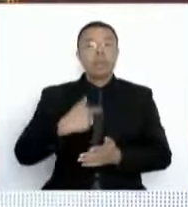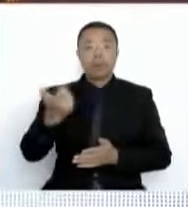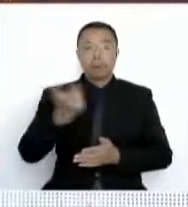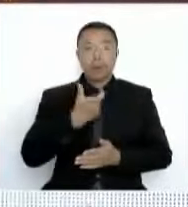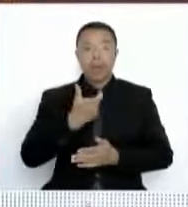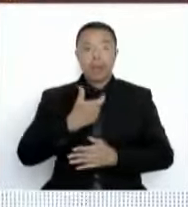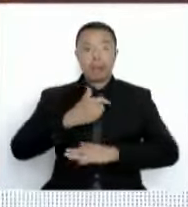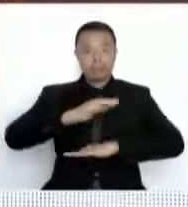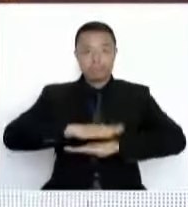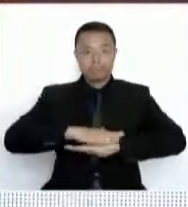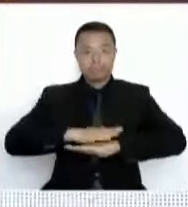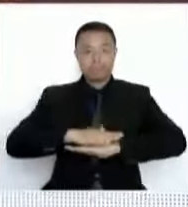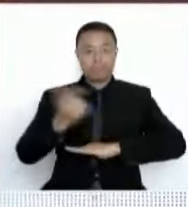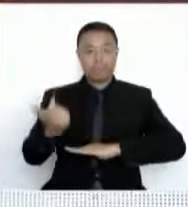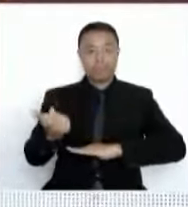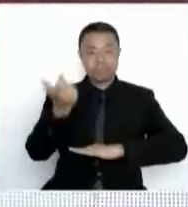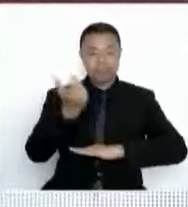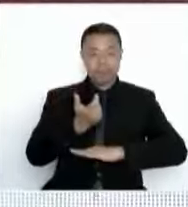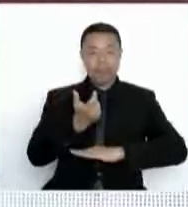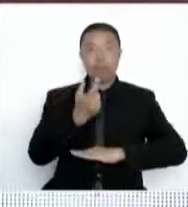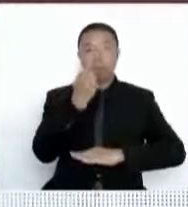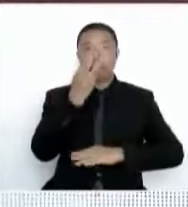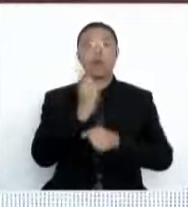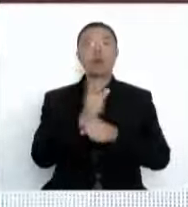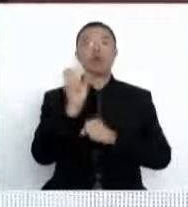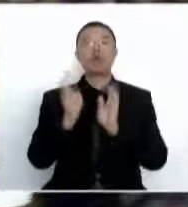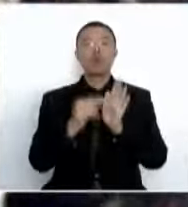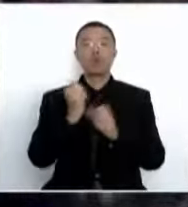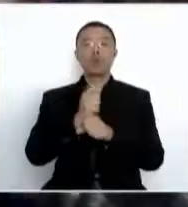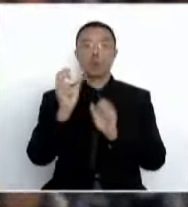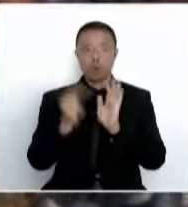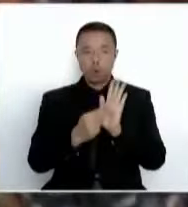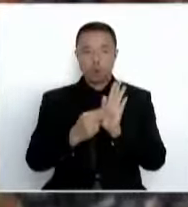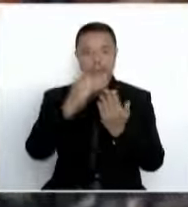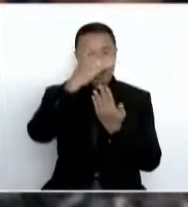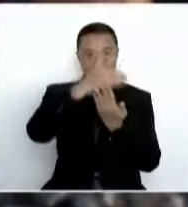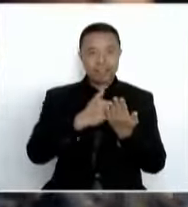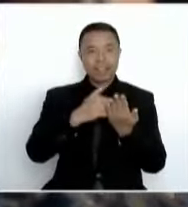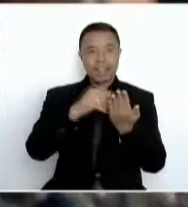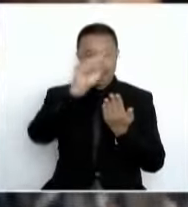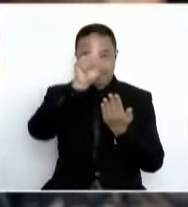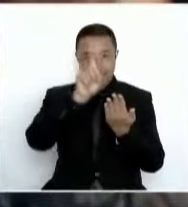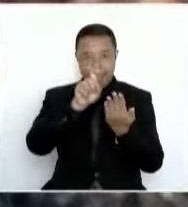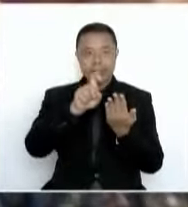panelis Dr Gungun Herianto untuk mengambil undian daftar pertanyaan dari fishb